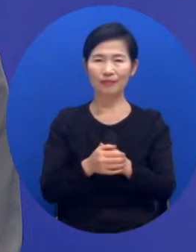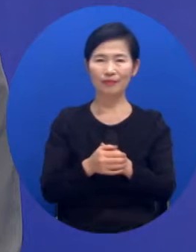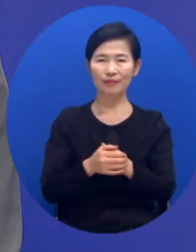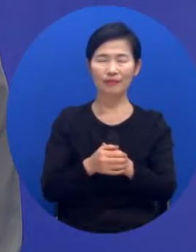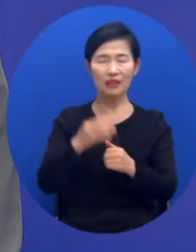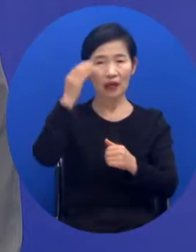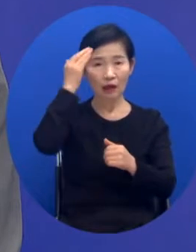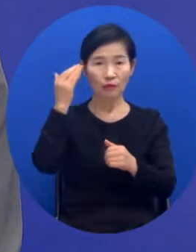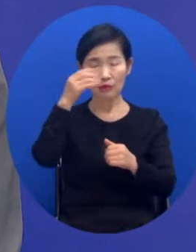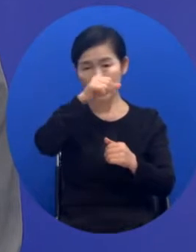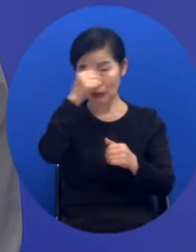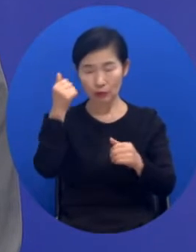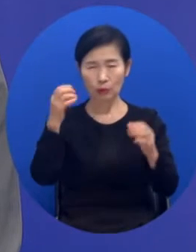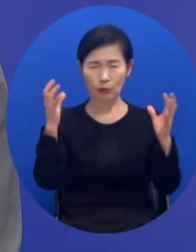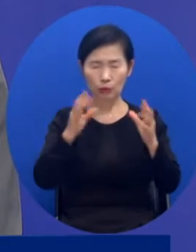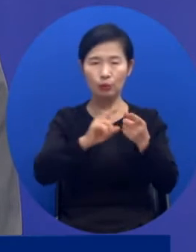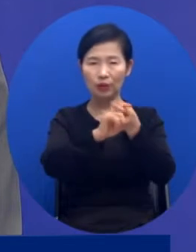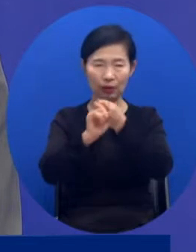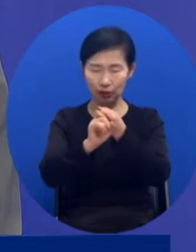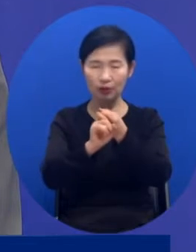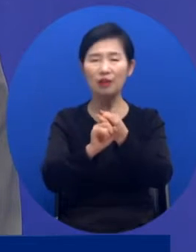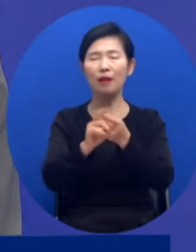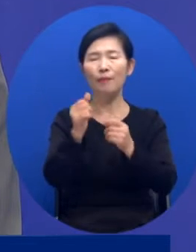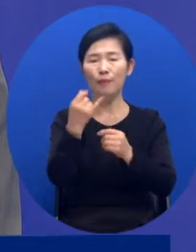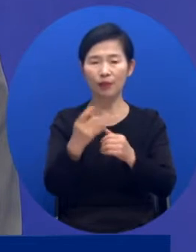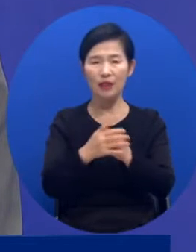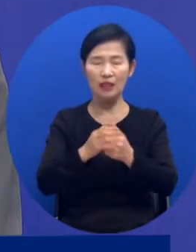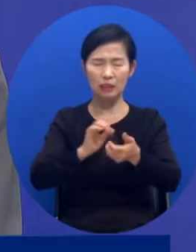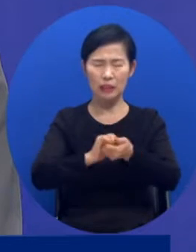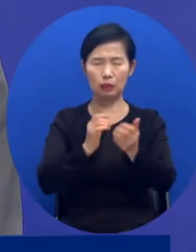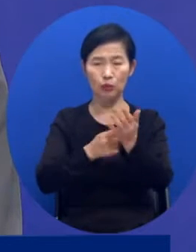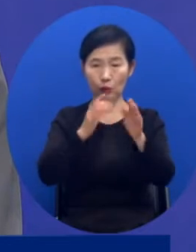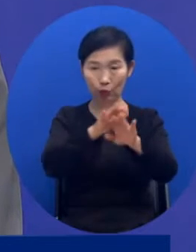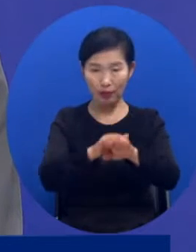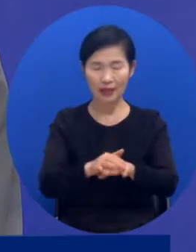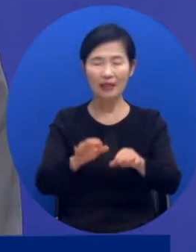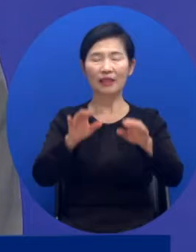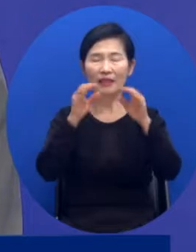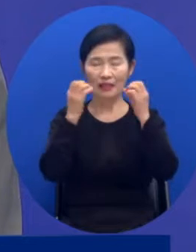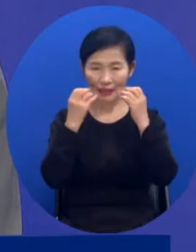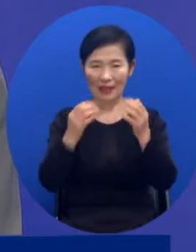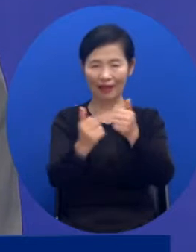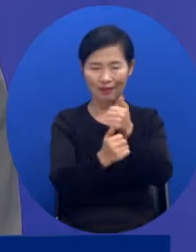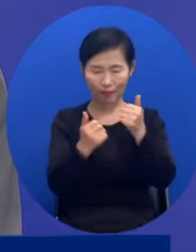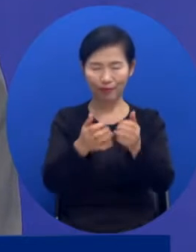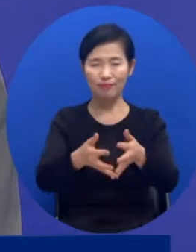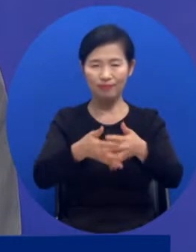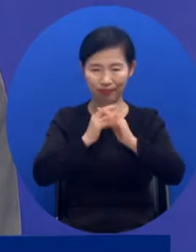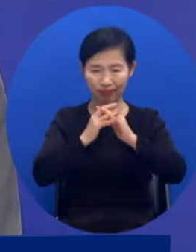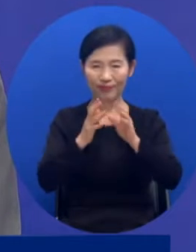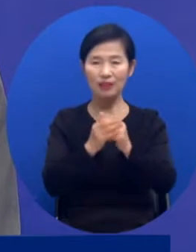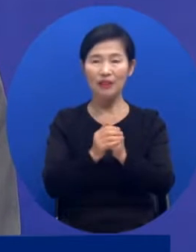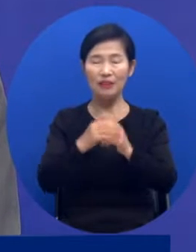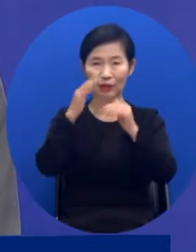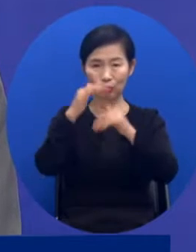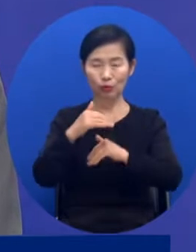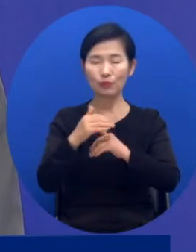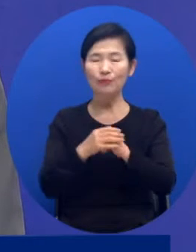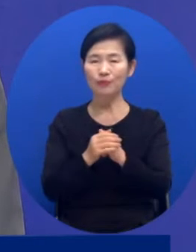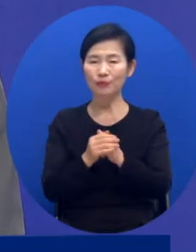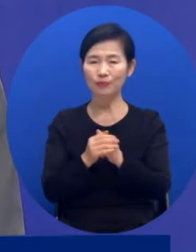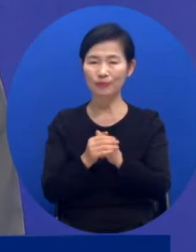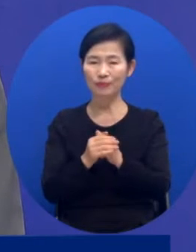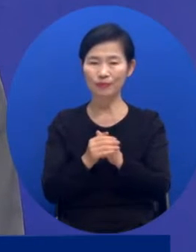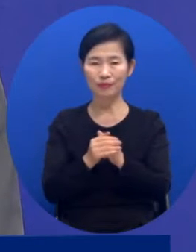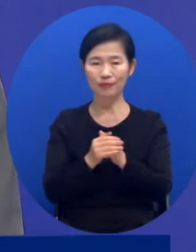한국장로교총연합회 가 정기총회를 개최하고 새 집행부를 구성했습니다 정기 총회 주요 내용을 장현수 기자가